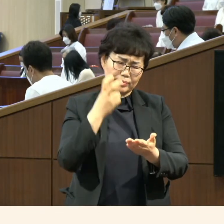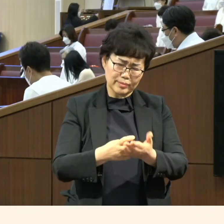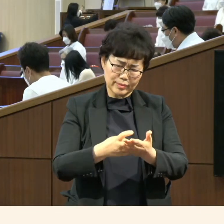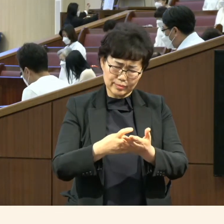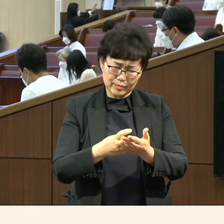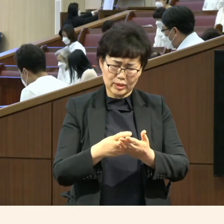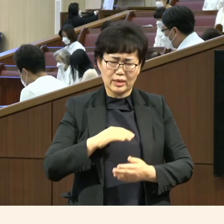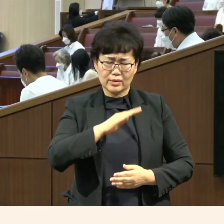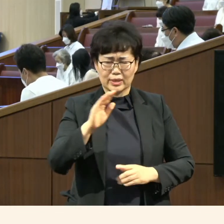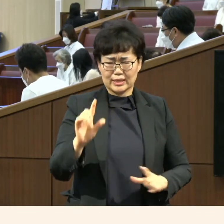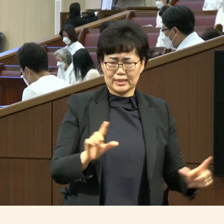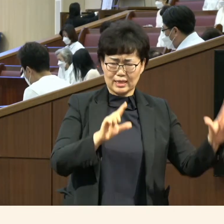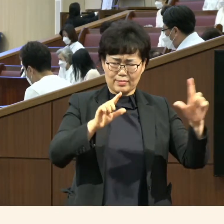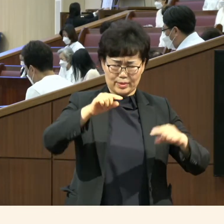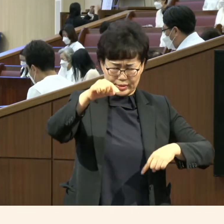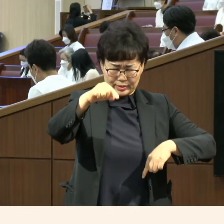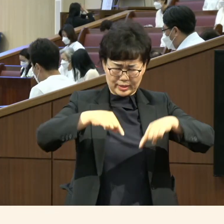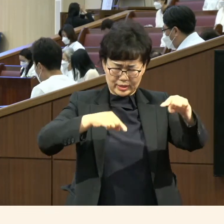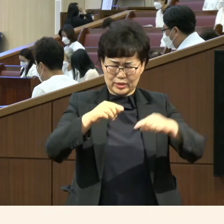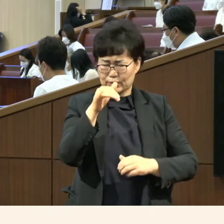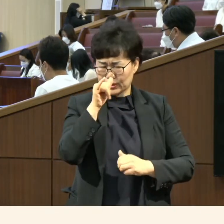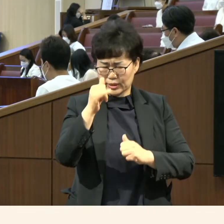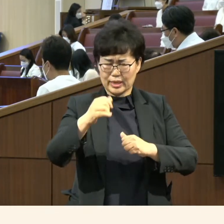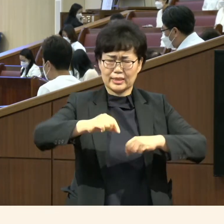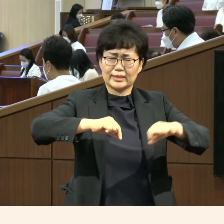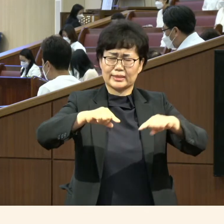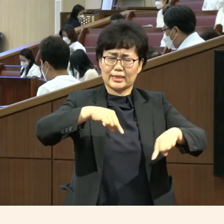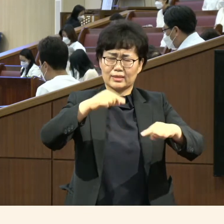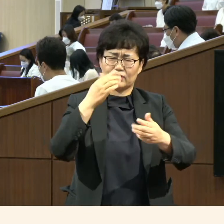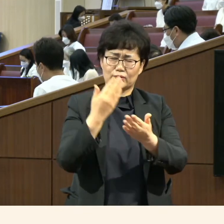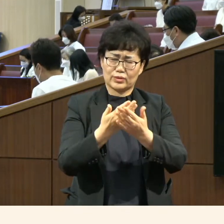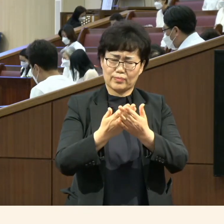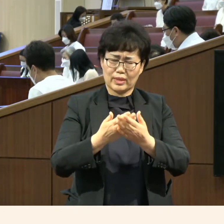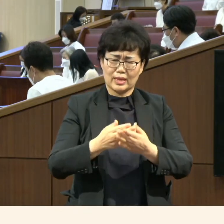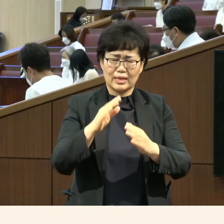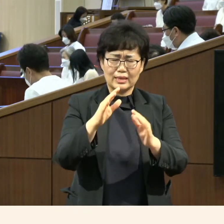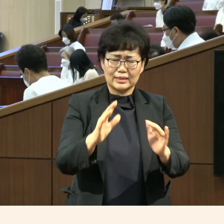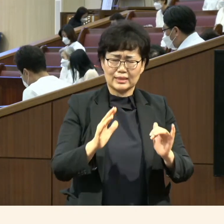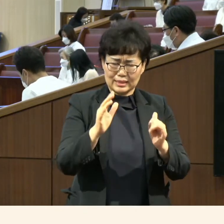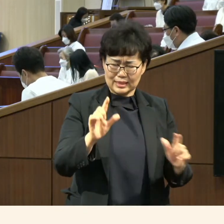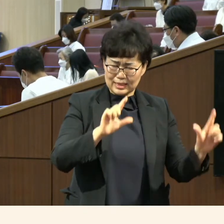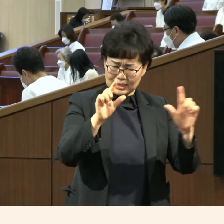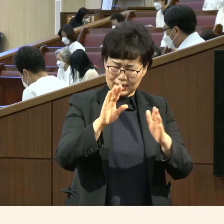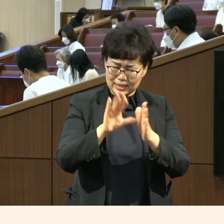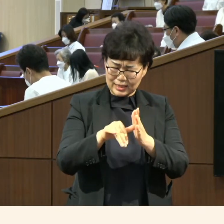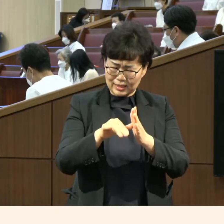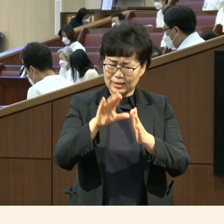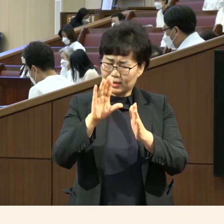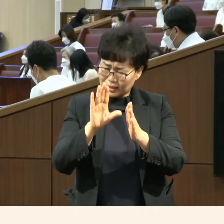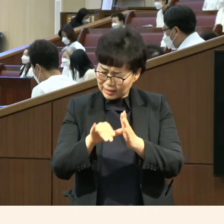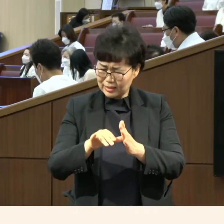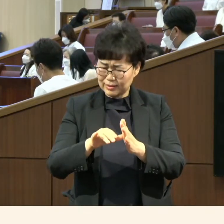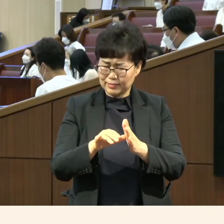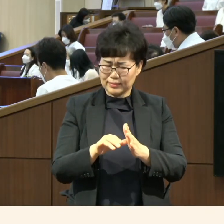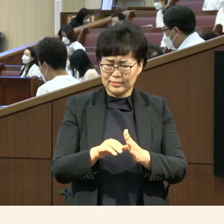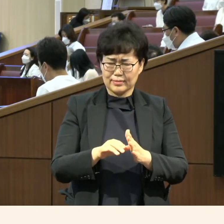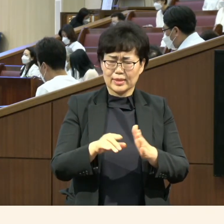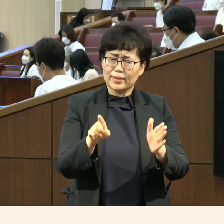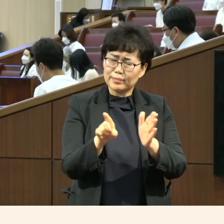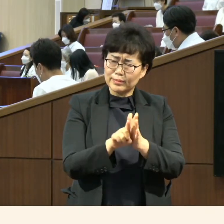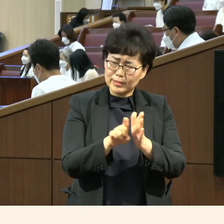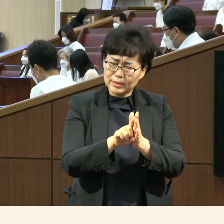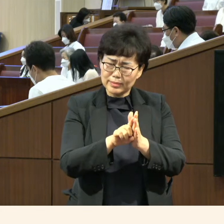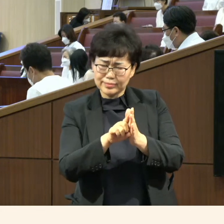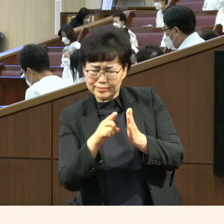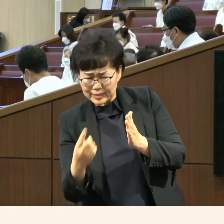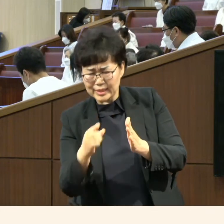있도록 역사하여 주시옵소서. 하나님, 세상을 살아가는 동안에 또 우리가 신앙생활 하는 가운데 그 십자가가 희미해질 때가